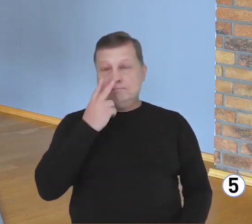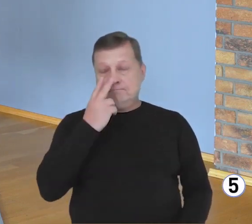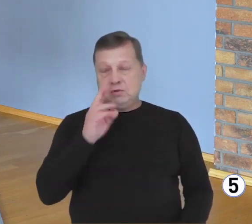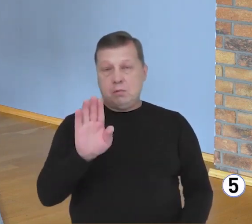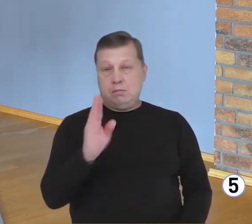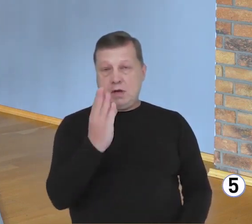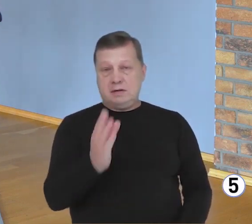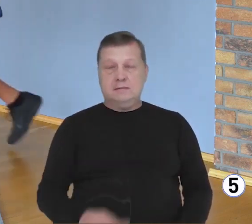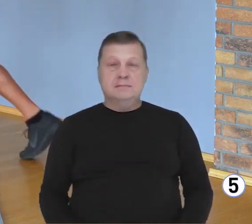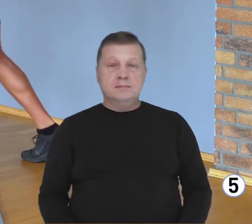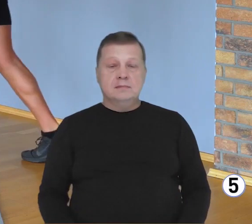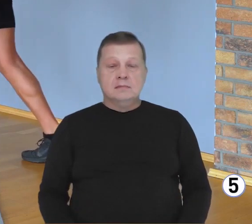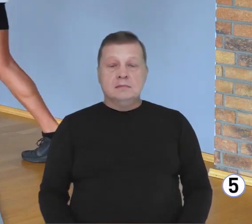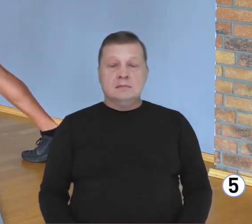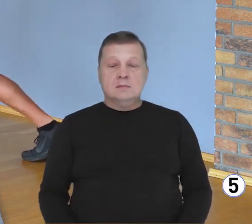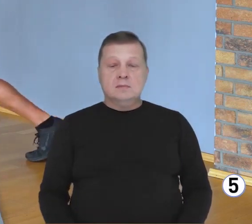Popatrzcie, jak to wygląda z boku.